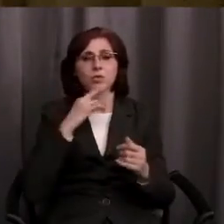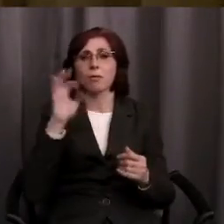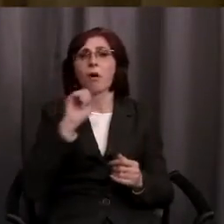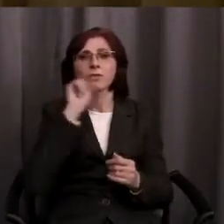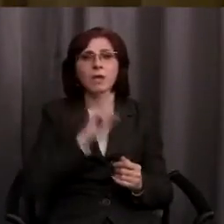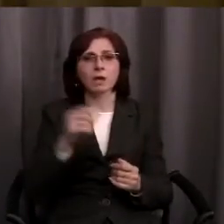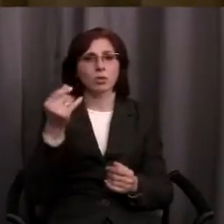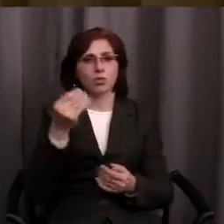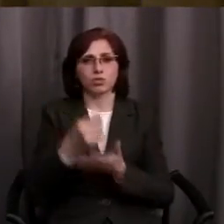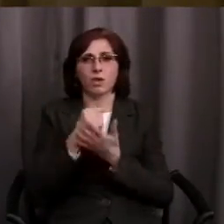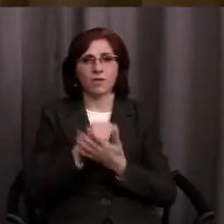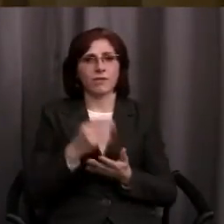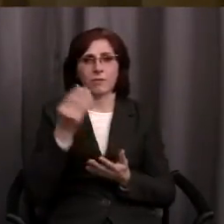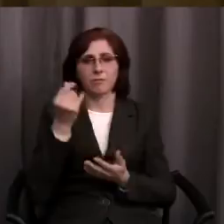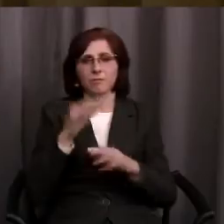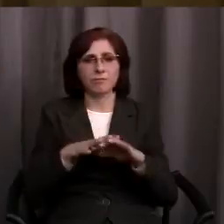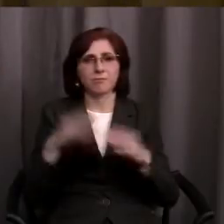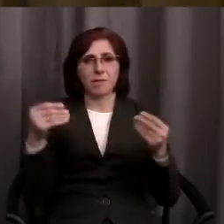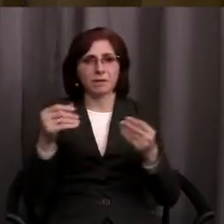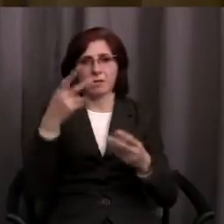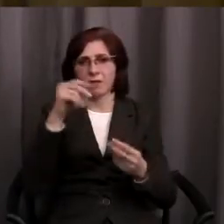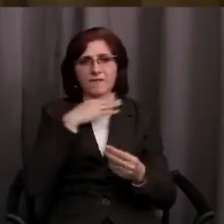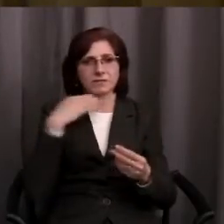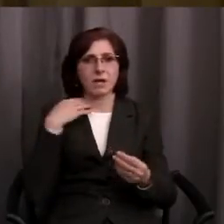nigdy budżetowych pieniędzy nie wystarczy.